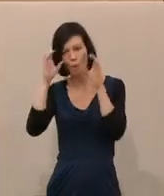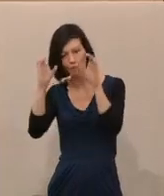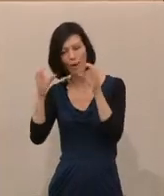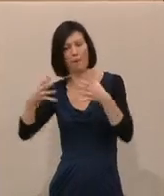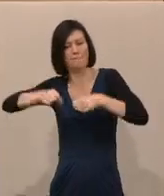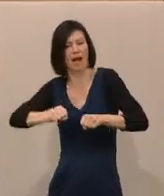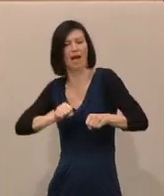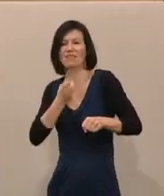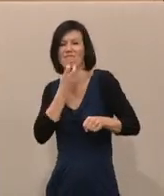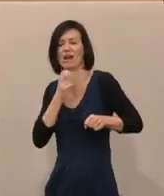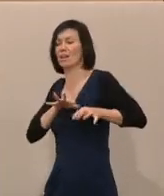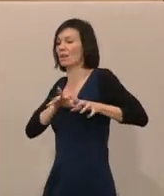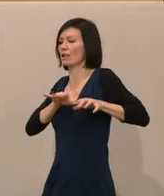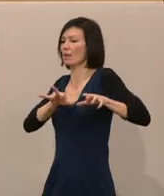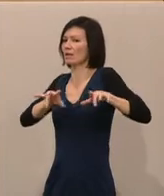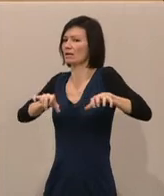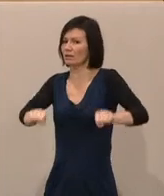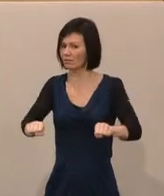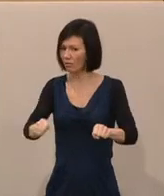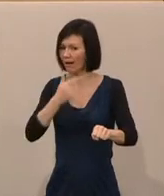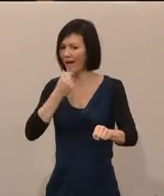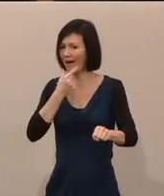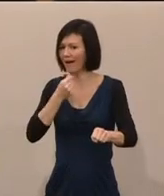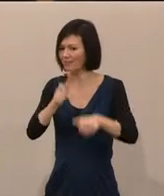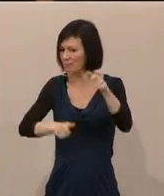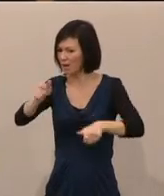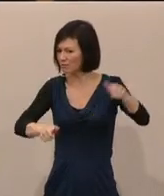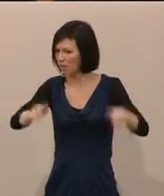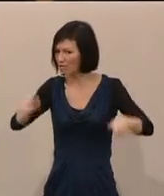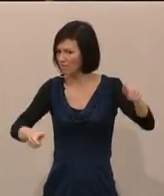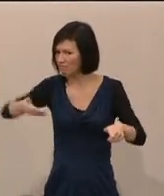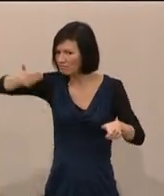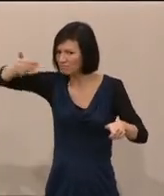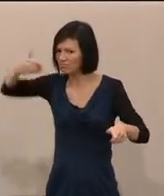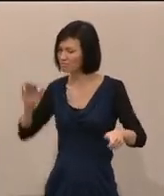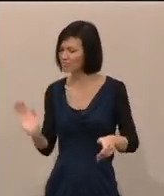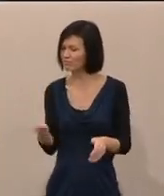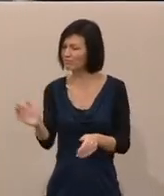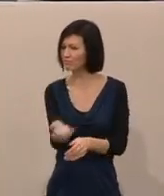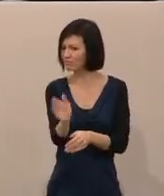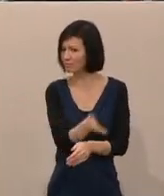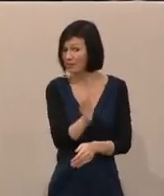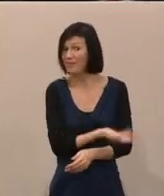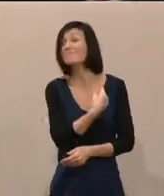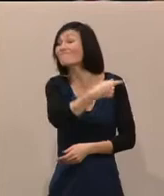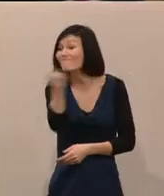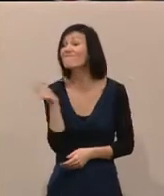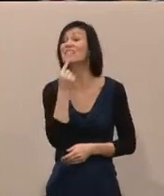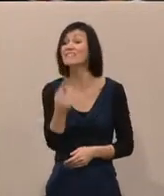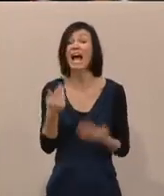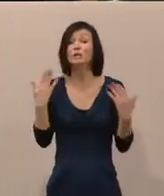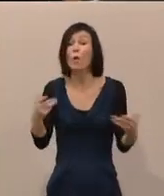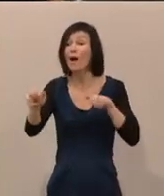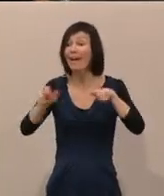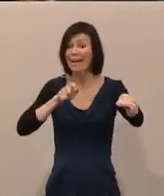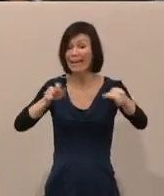und Säuberungen. Das, meine Damen und Herren von der ÖVP und FPÖ, nennen Sie Regieren